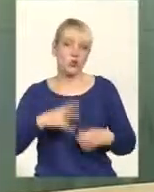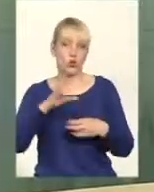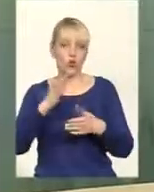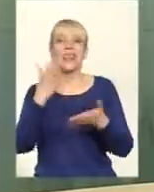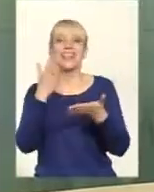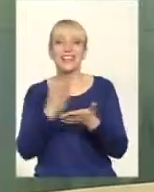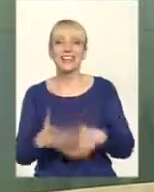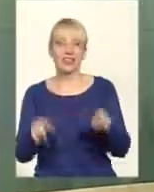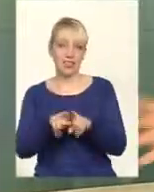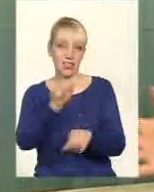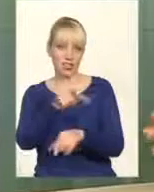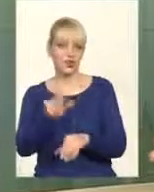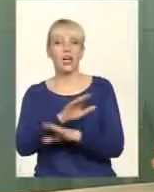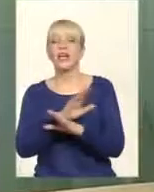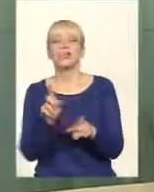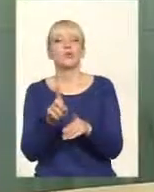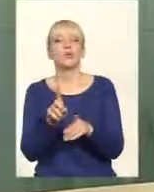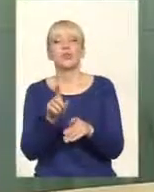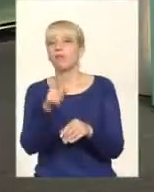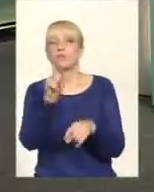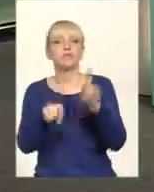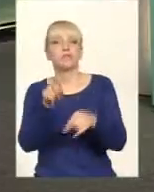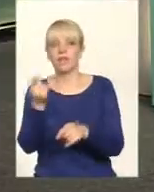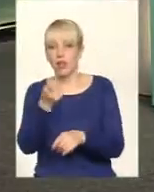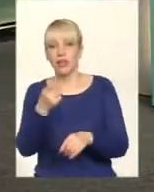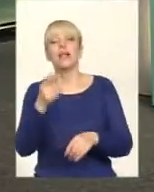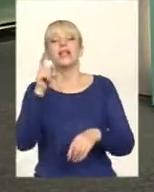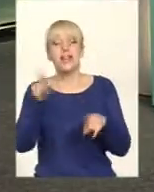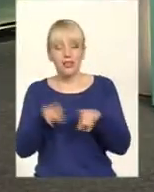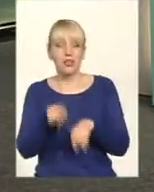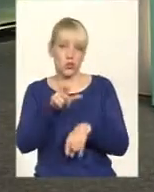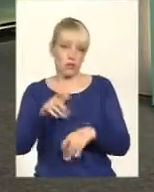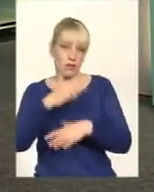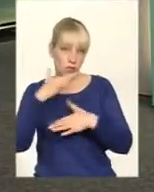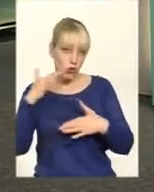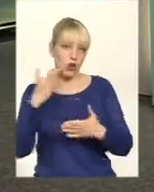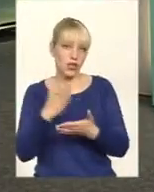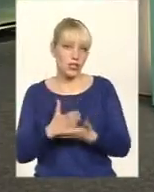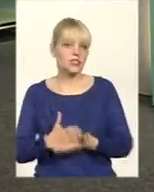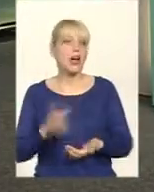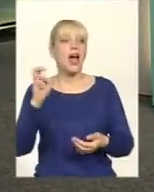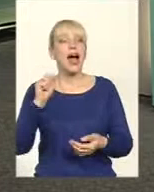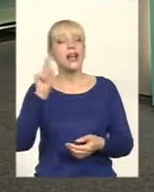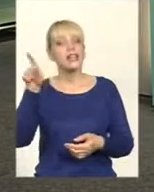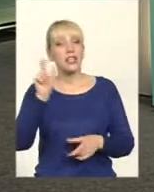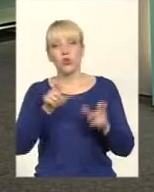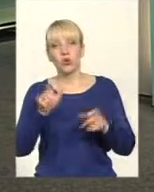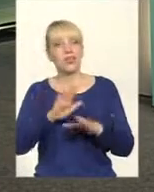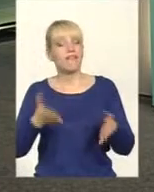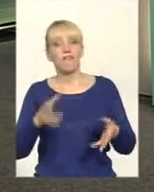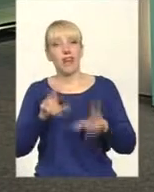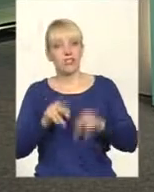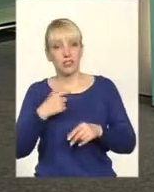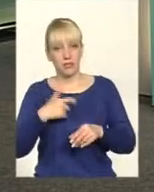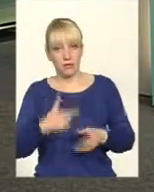такие люди есть, и они не то, чтобы там их единицы, таких людей очень-очень много. А эти люди не вважают себя залишенными